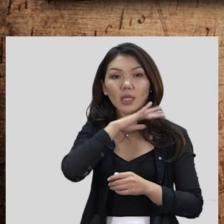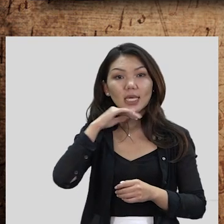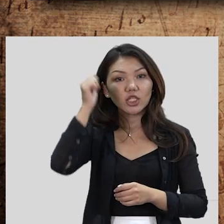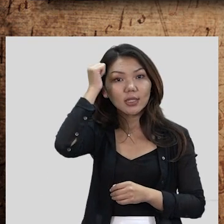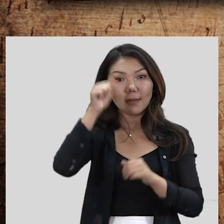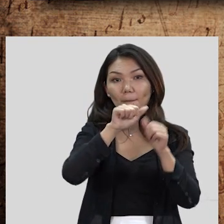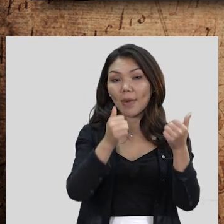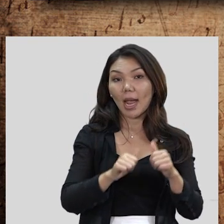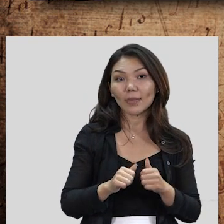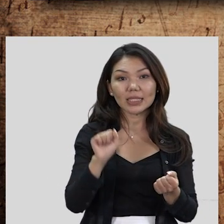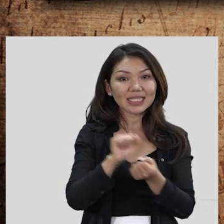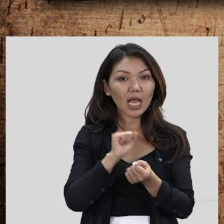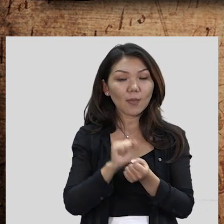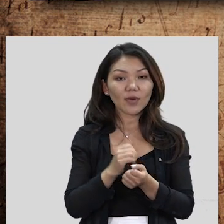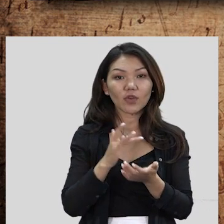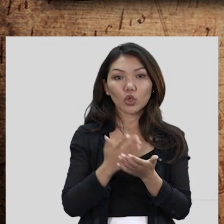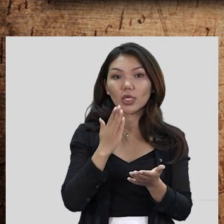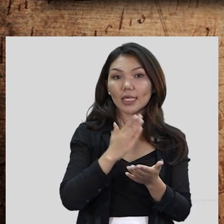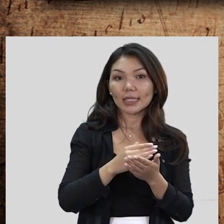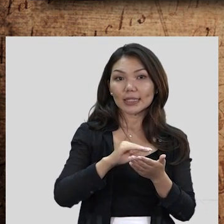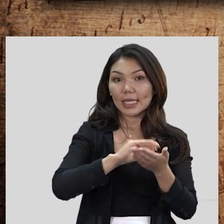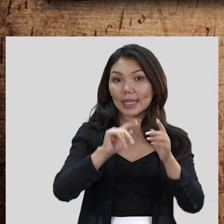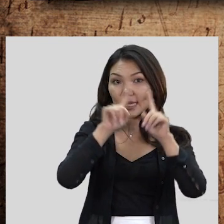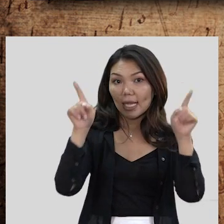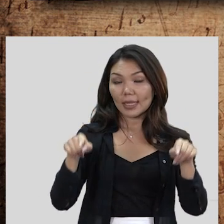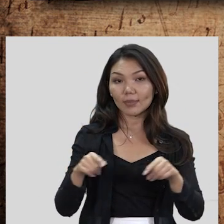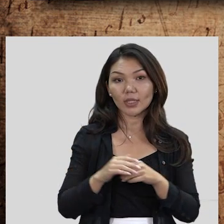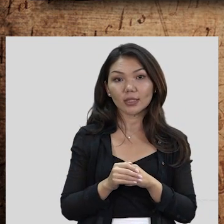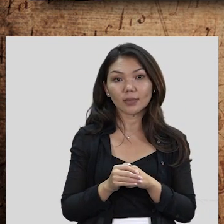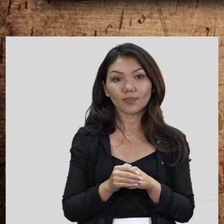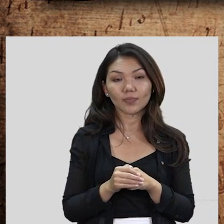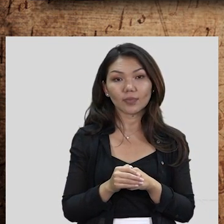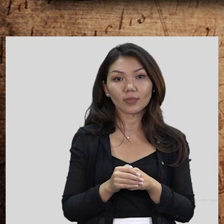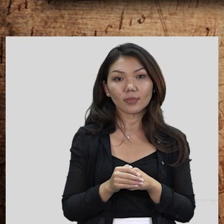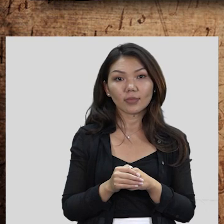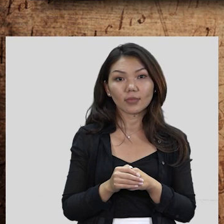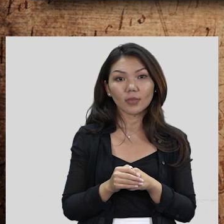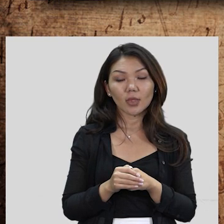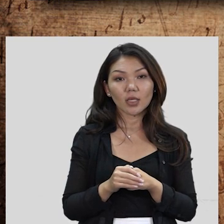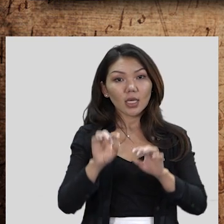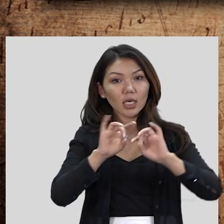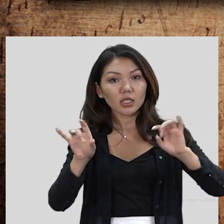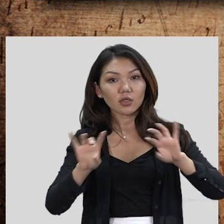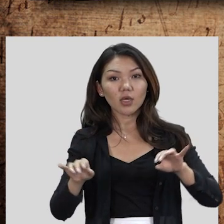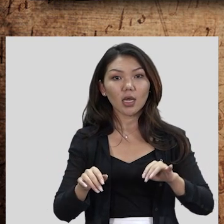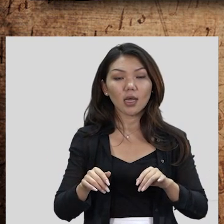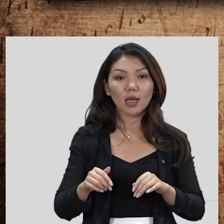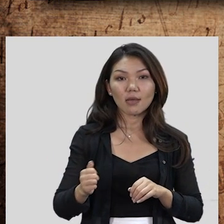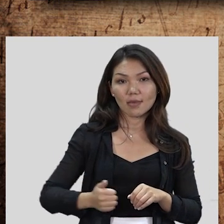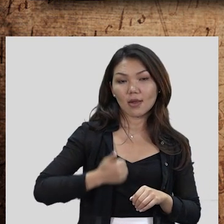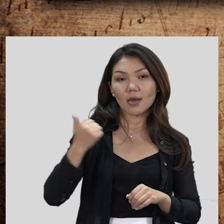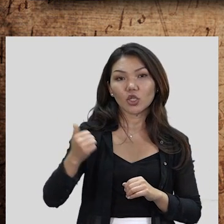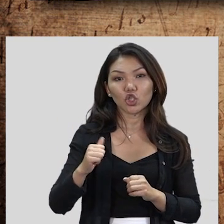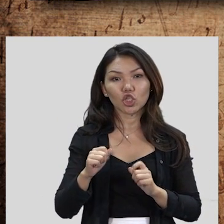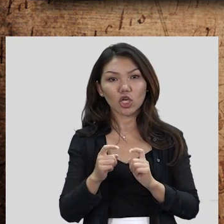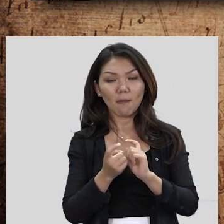камня на которых высечены надписи раскрывающий страницы истории corbusier они повествуют о героической борьбе corbusier за свою